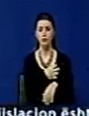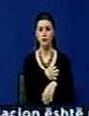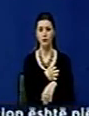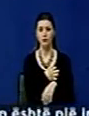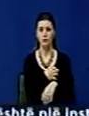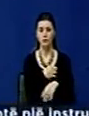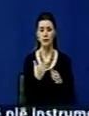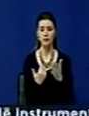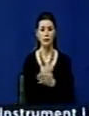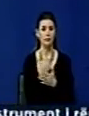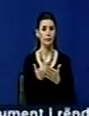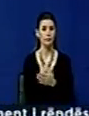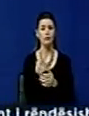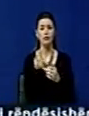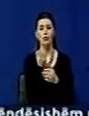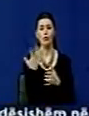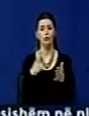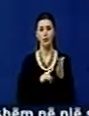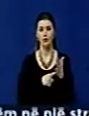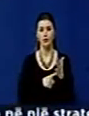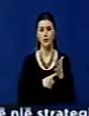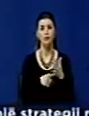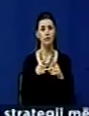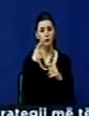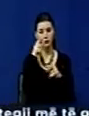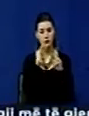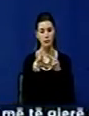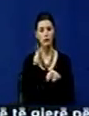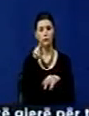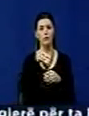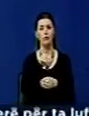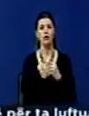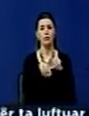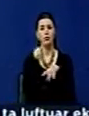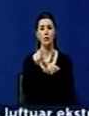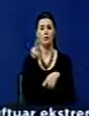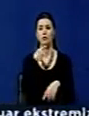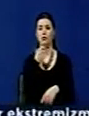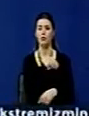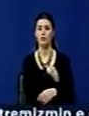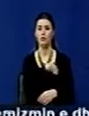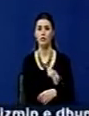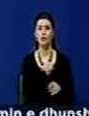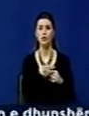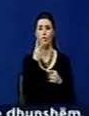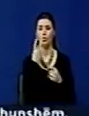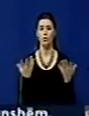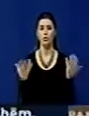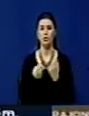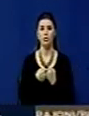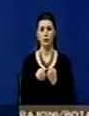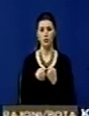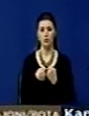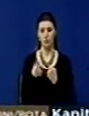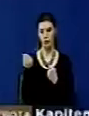bazë të numrit personal, edhe është vërejtë se një numër i familjeve kanë të hyra. Do të thonë realisht kanë përfituar prej skemave sociale derisa